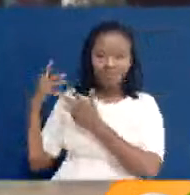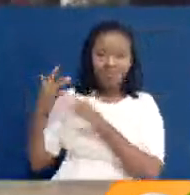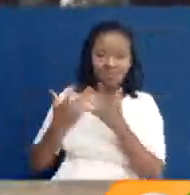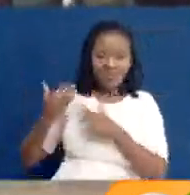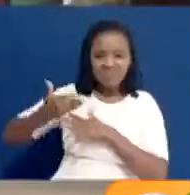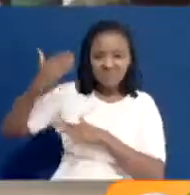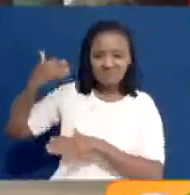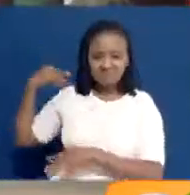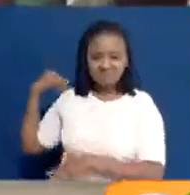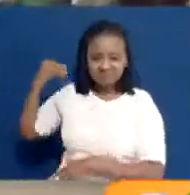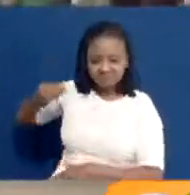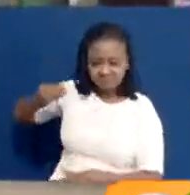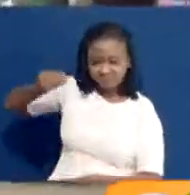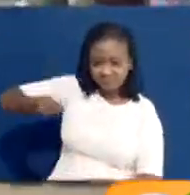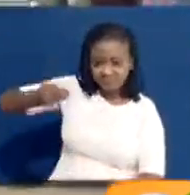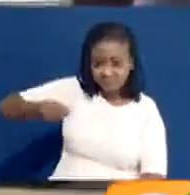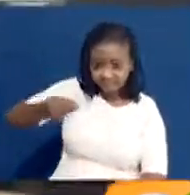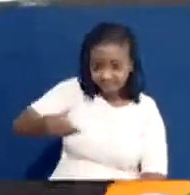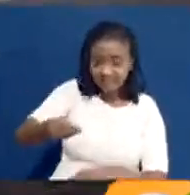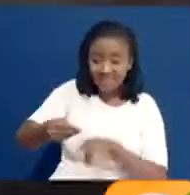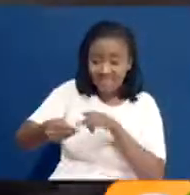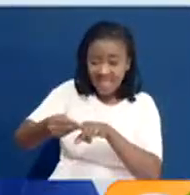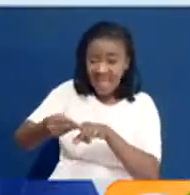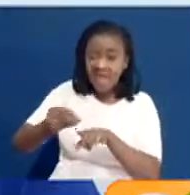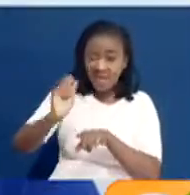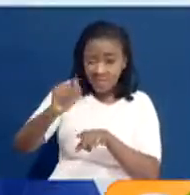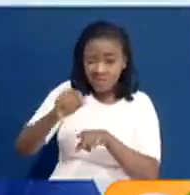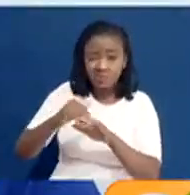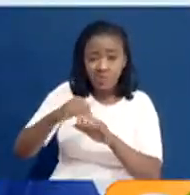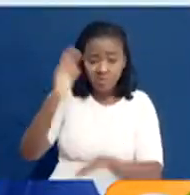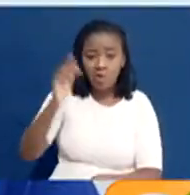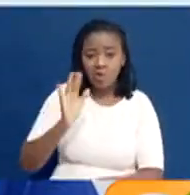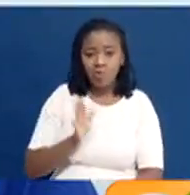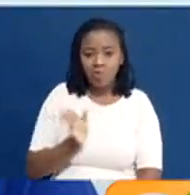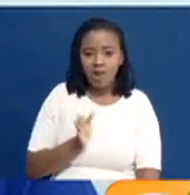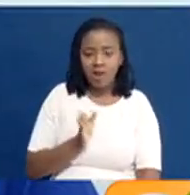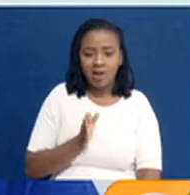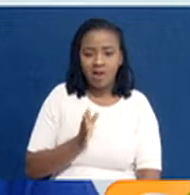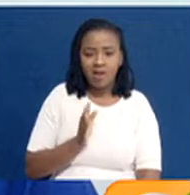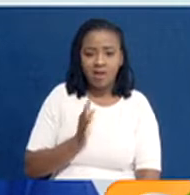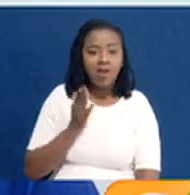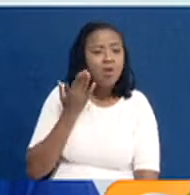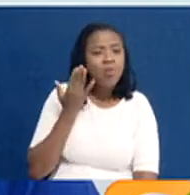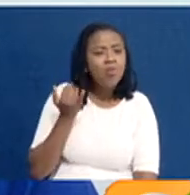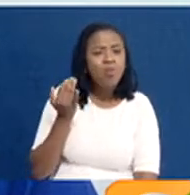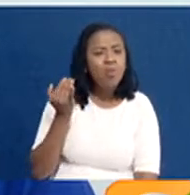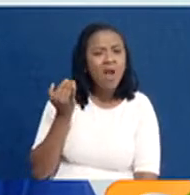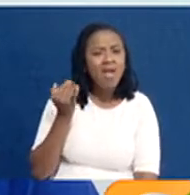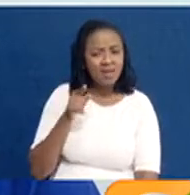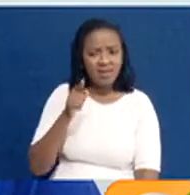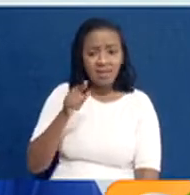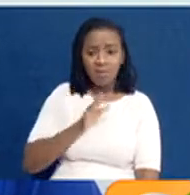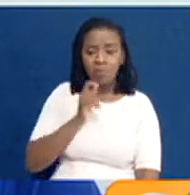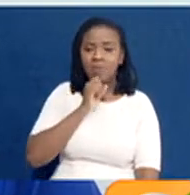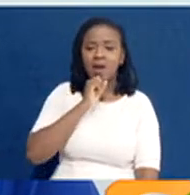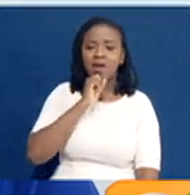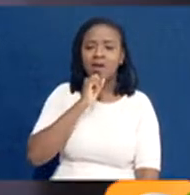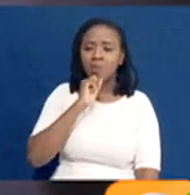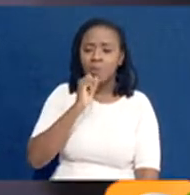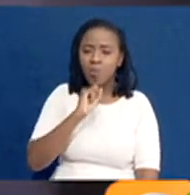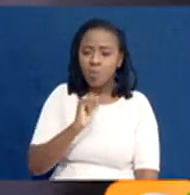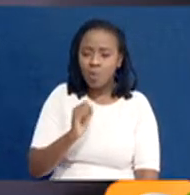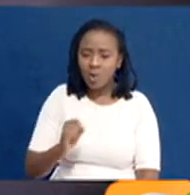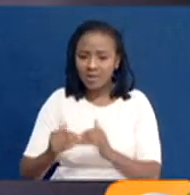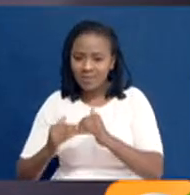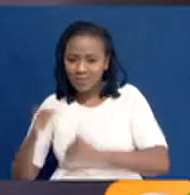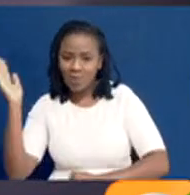kwamba wanawake wako katika hatari ya kupata ugonjwa huu. Sababu wanasema ni kwamba wanawake huwa wanaishi miaka nyingi